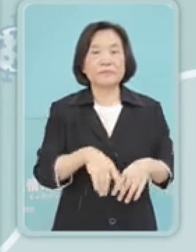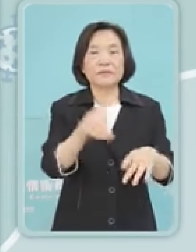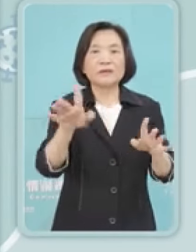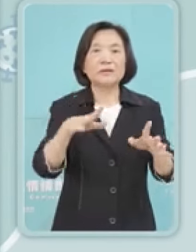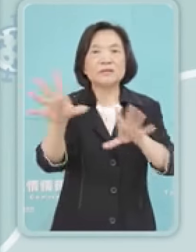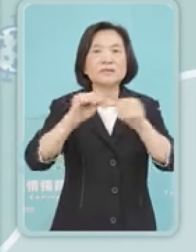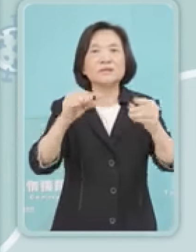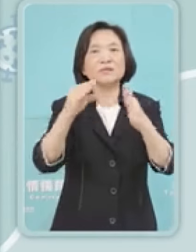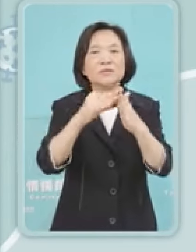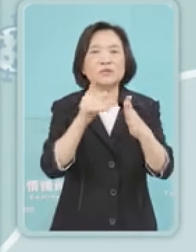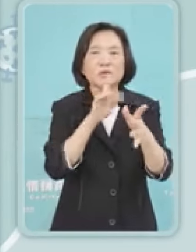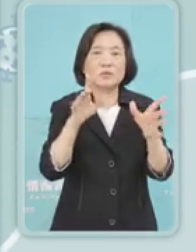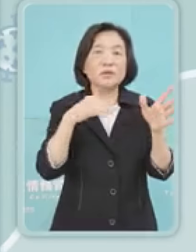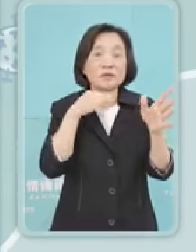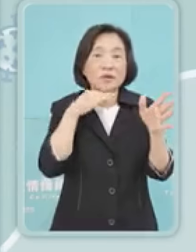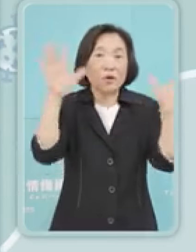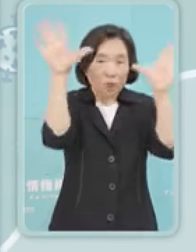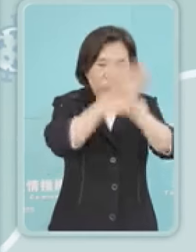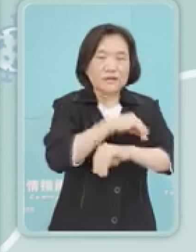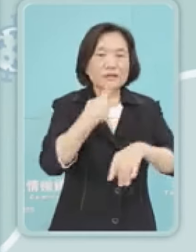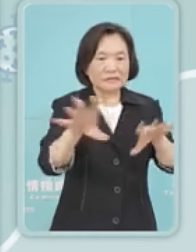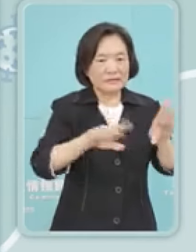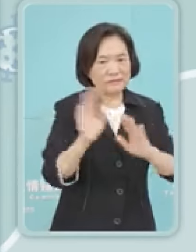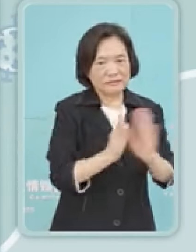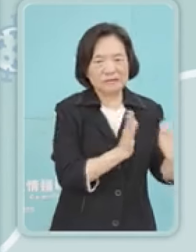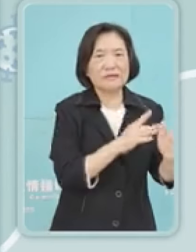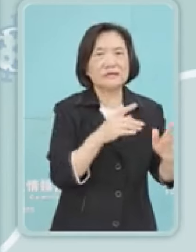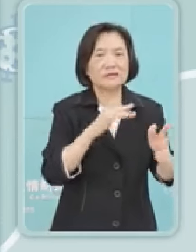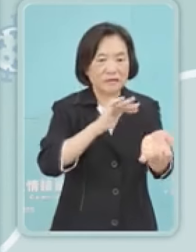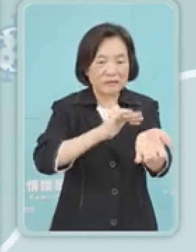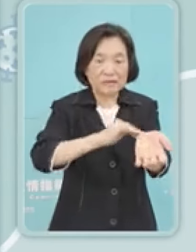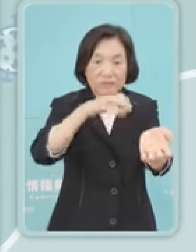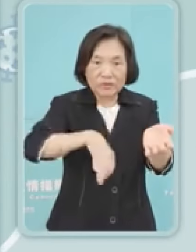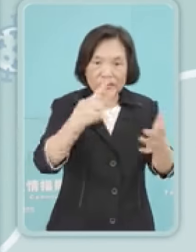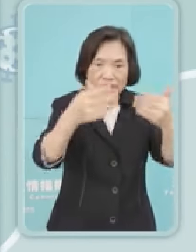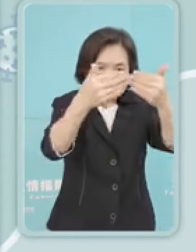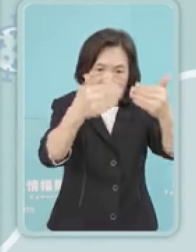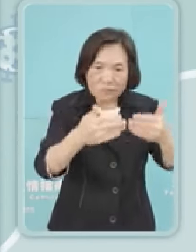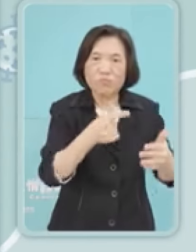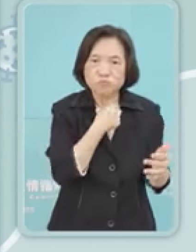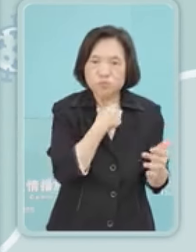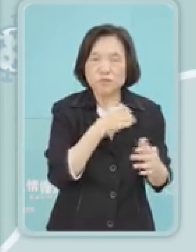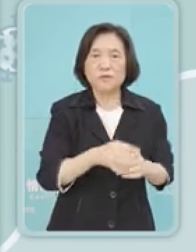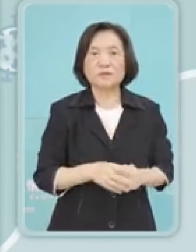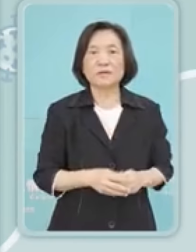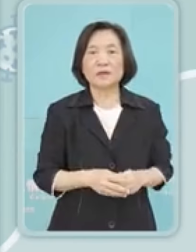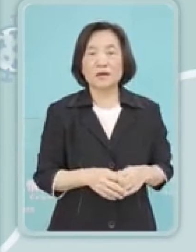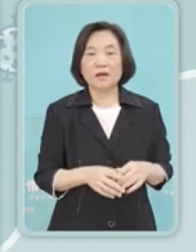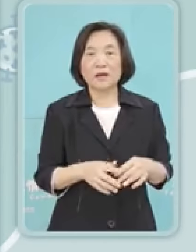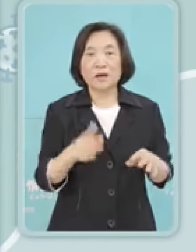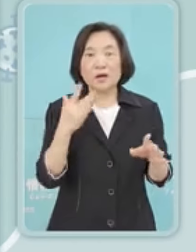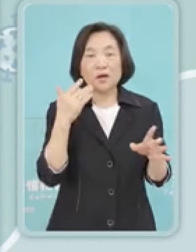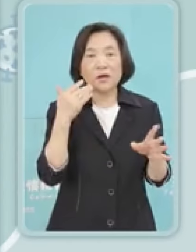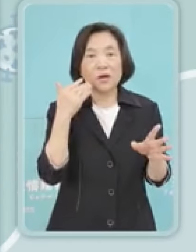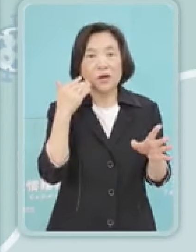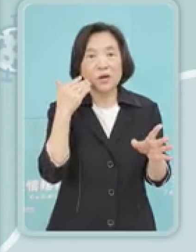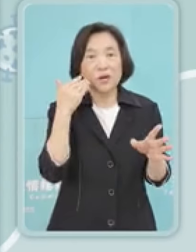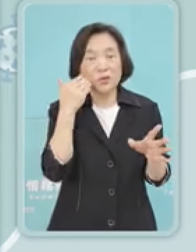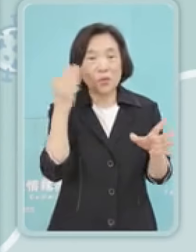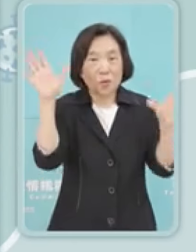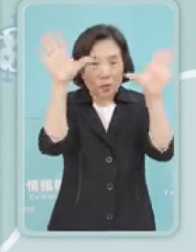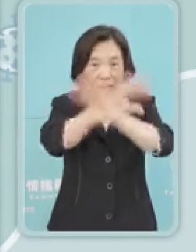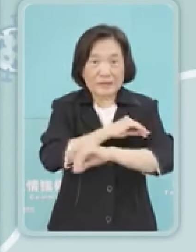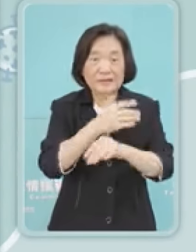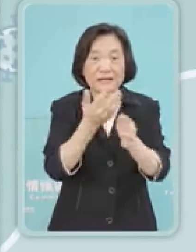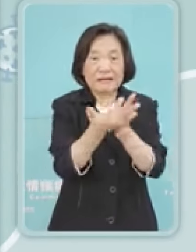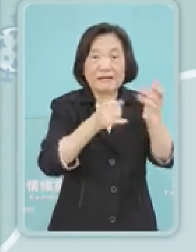们晚上需要把做资料整理的哈，还要跟医院做对接，你知道吗？所以如果如果我们